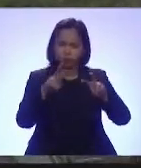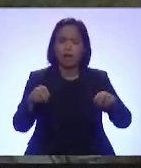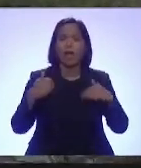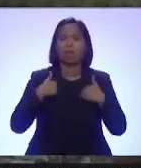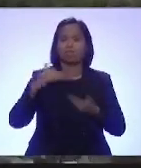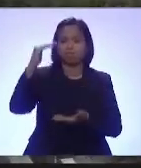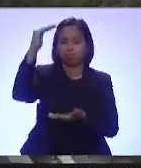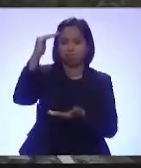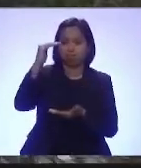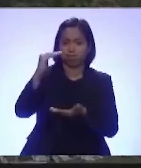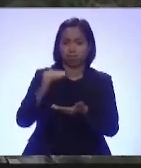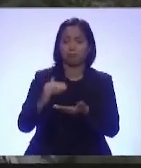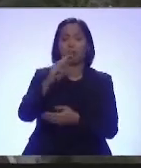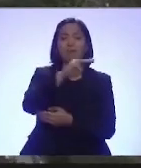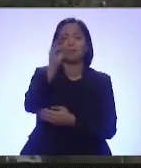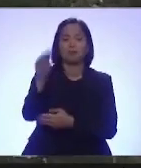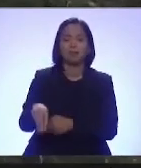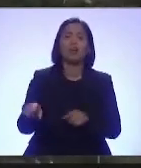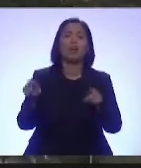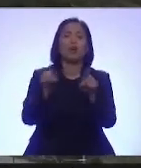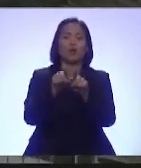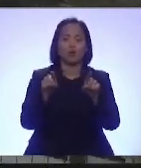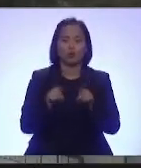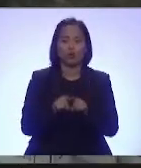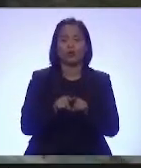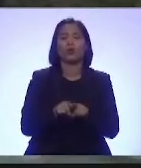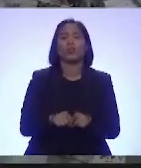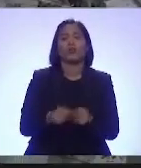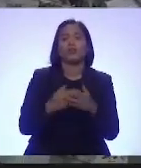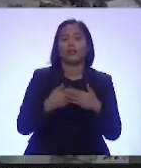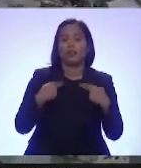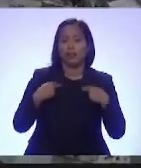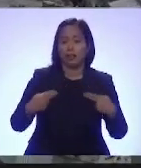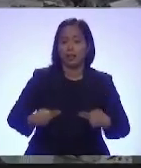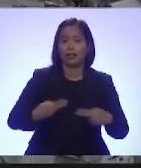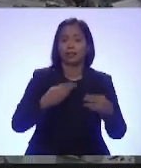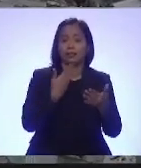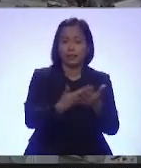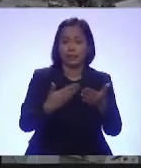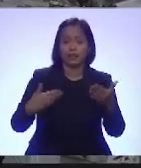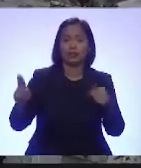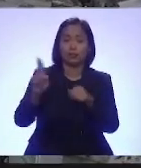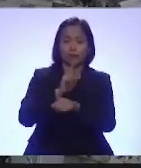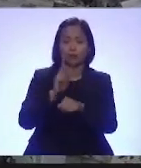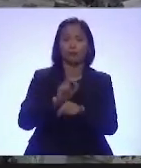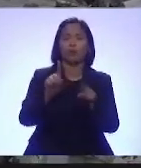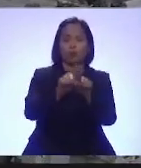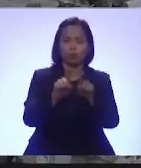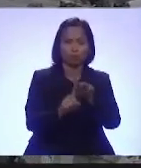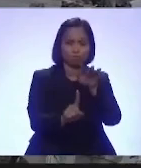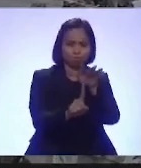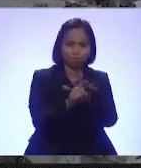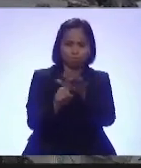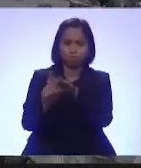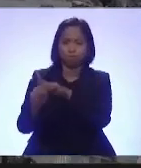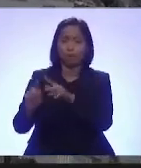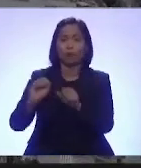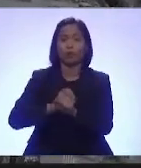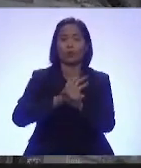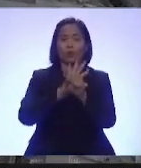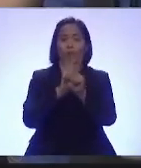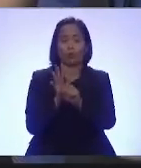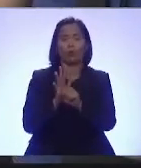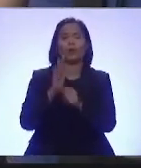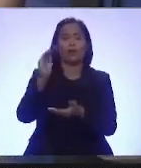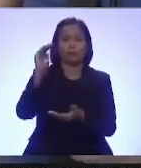COVID-19 sa Metro Manila, ganun din ang healthcare utilization, maging ang daily attack rate ng coronavirus. Inihayag ni